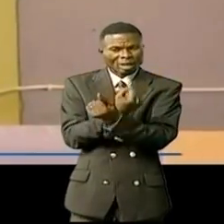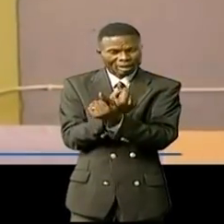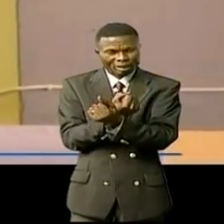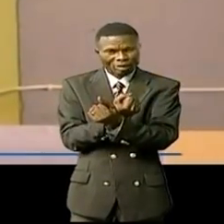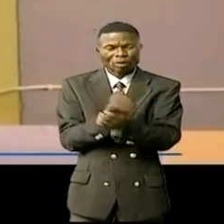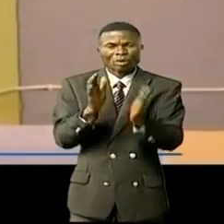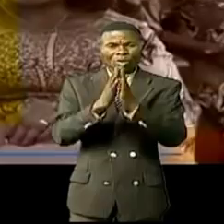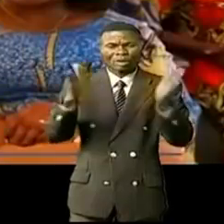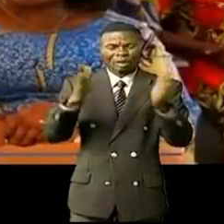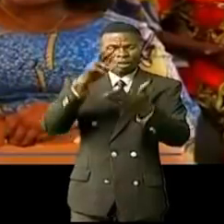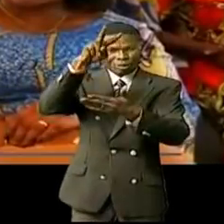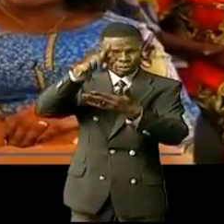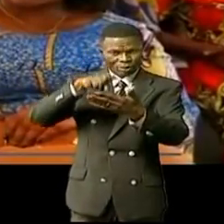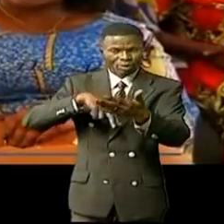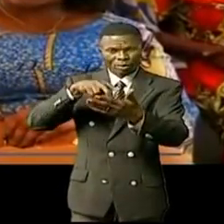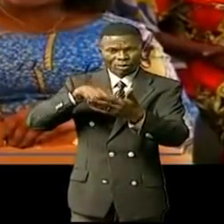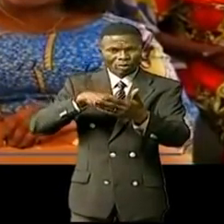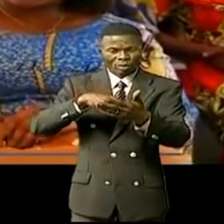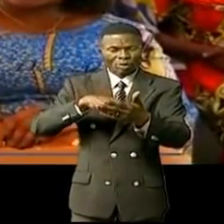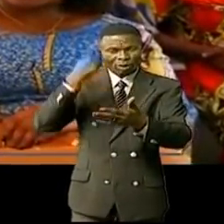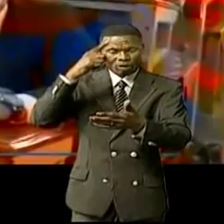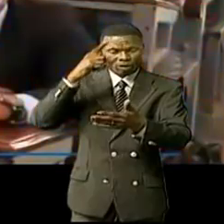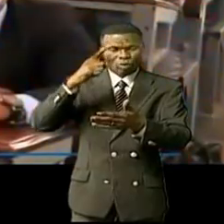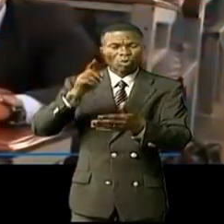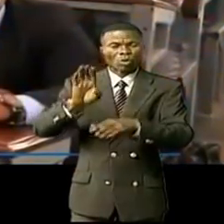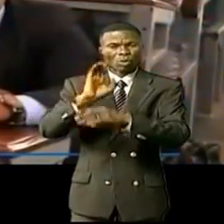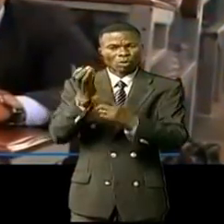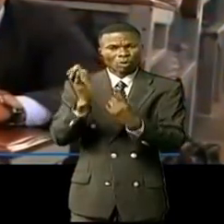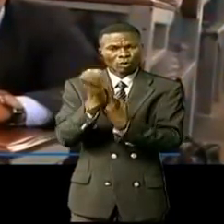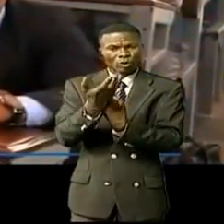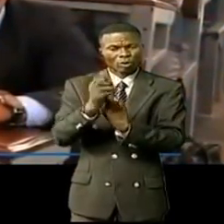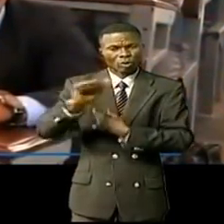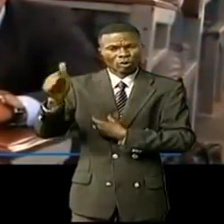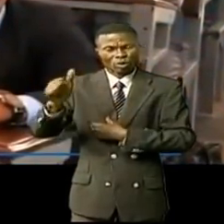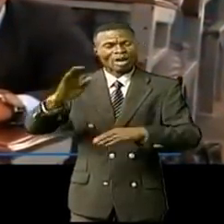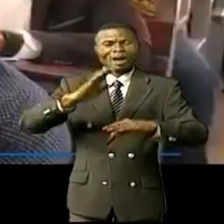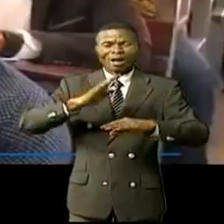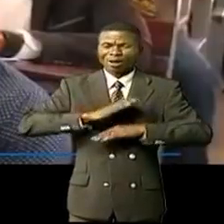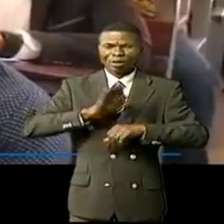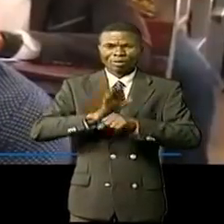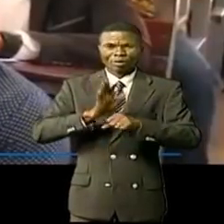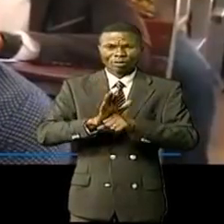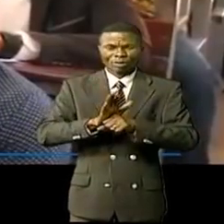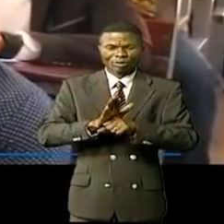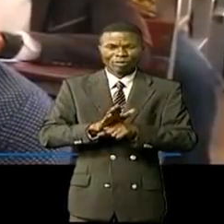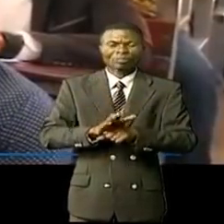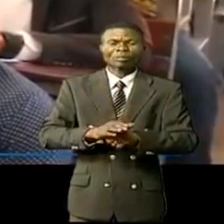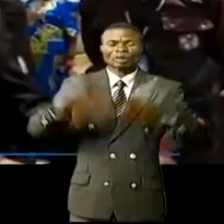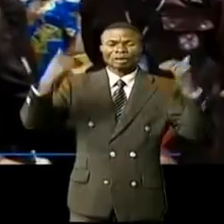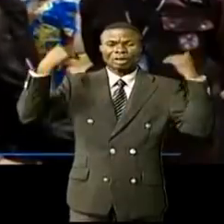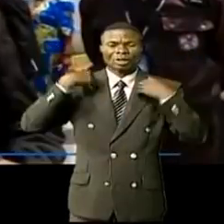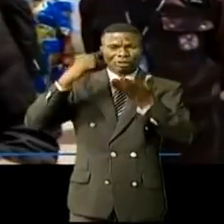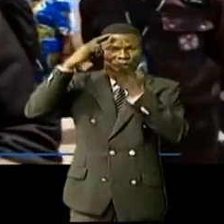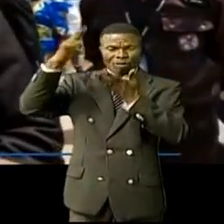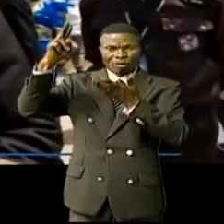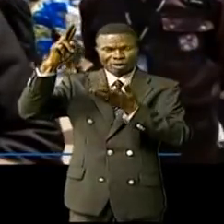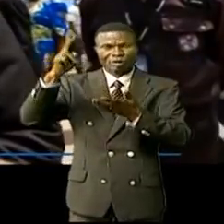célébration liturgique faite en sa propre culture. Motif de satisfaction pour l'abbé recteur.